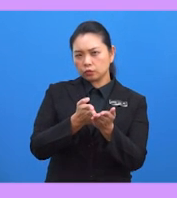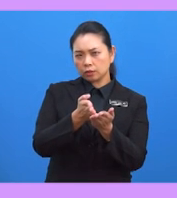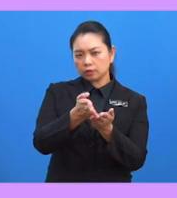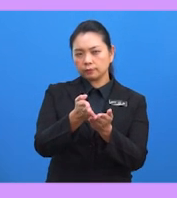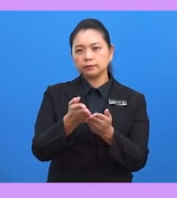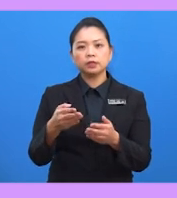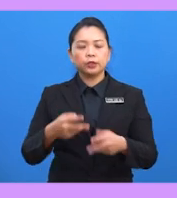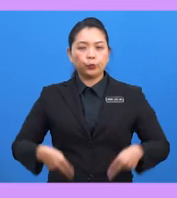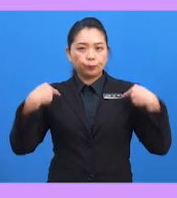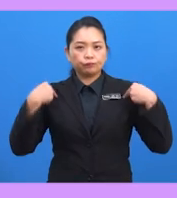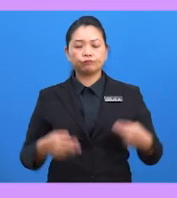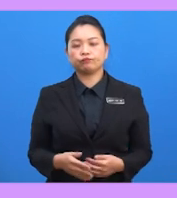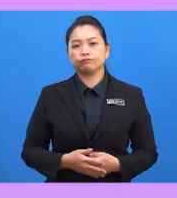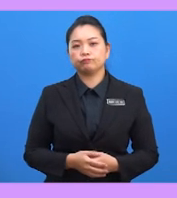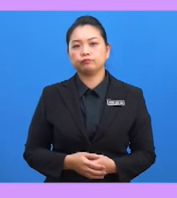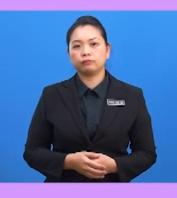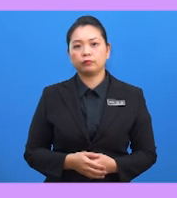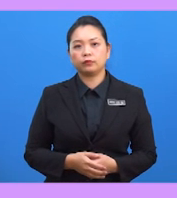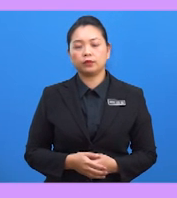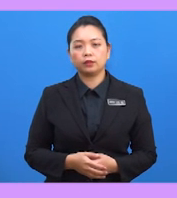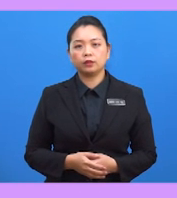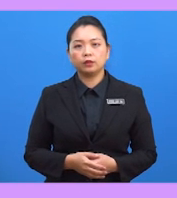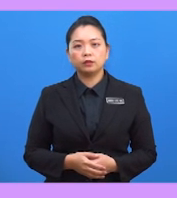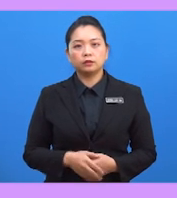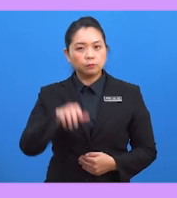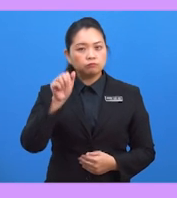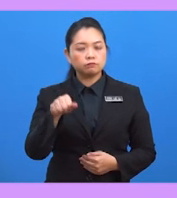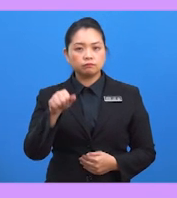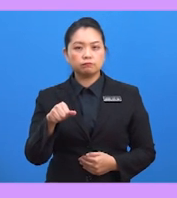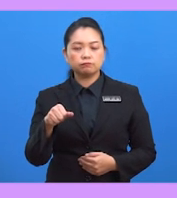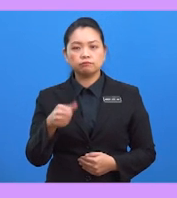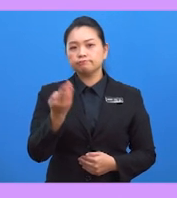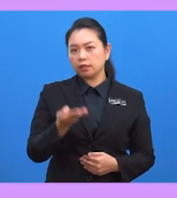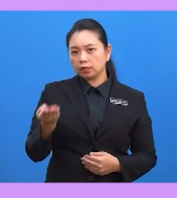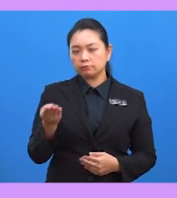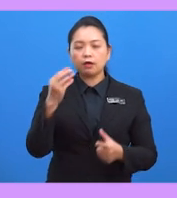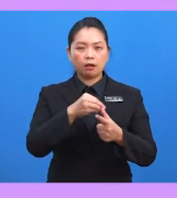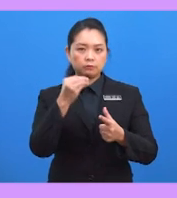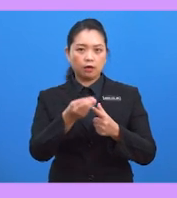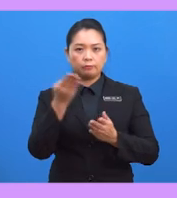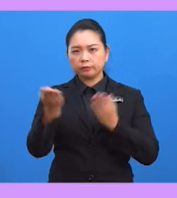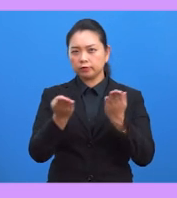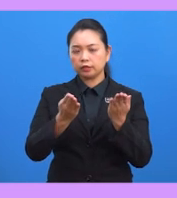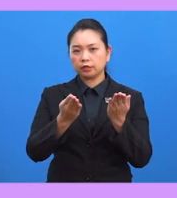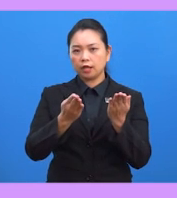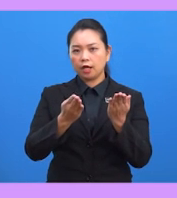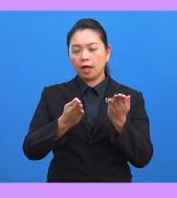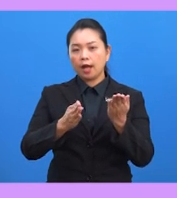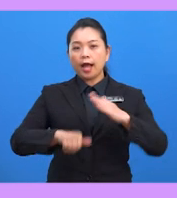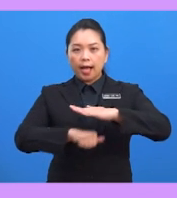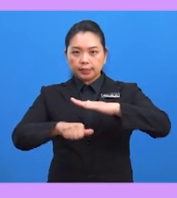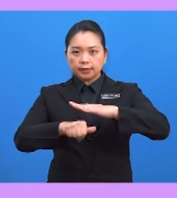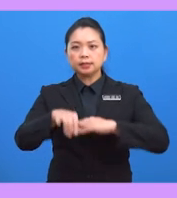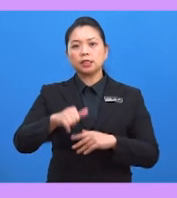meneruskan kehidupan. Ia juga boleh dikategorikan sebagai barang atau perkhidmatan asas yang